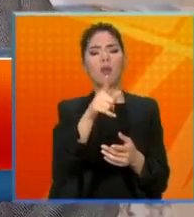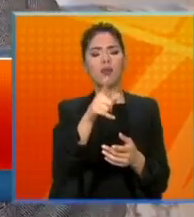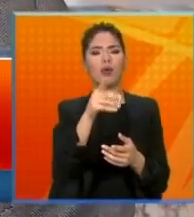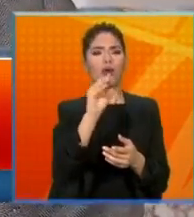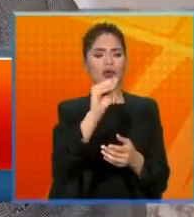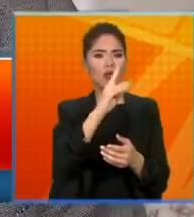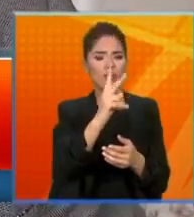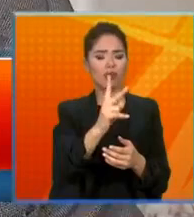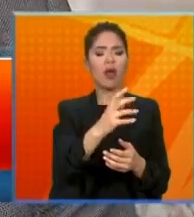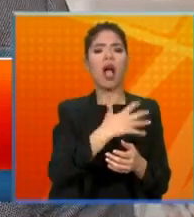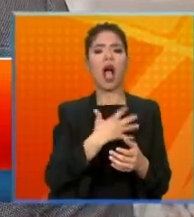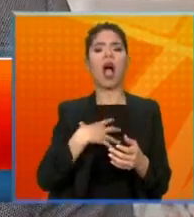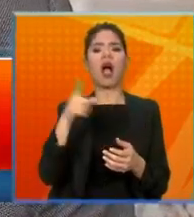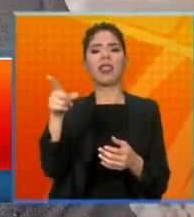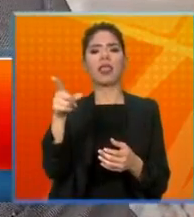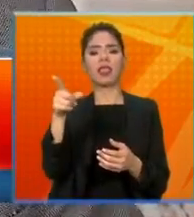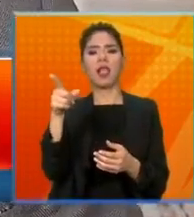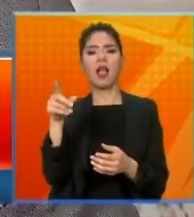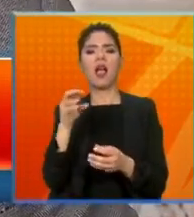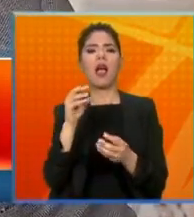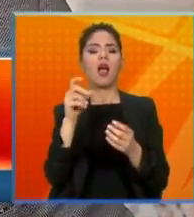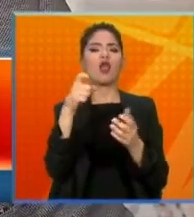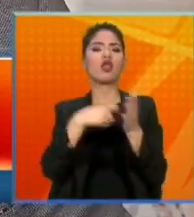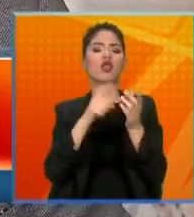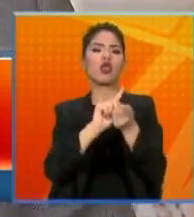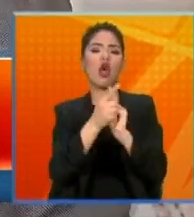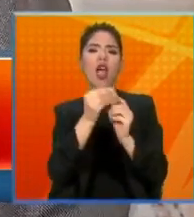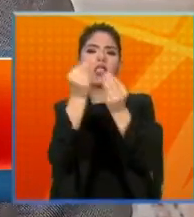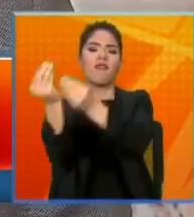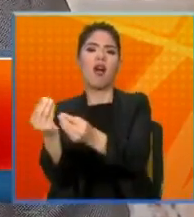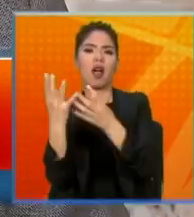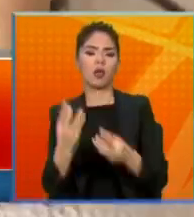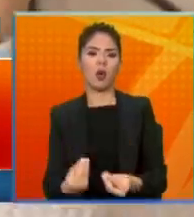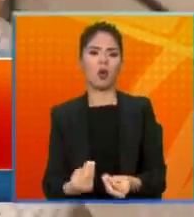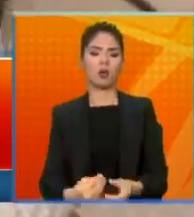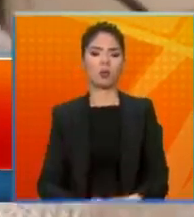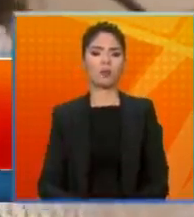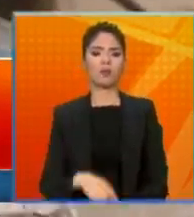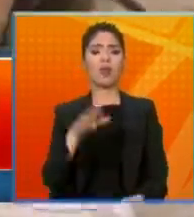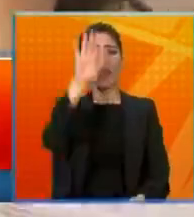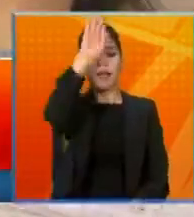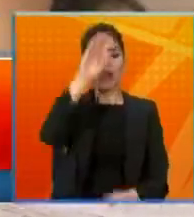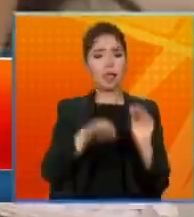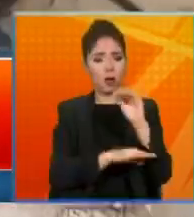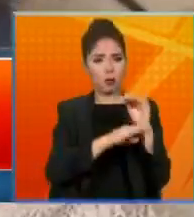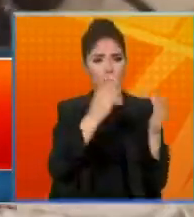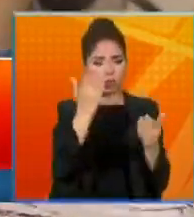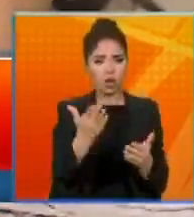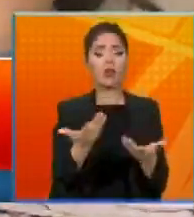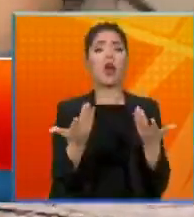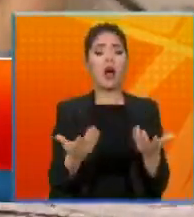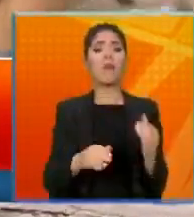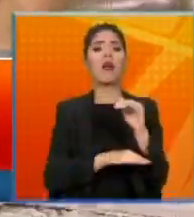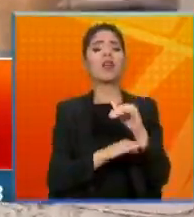Yani çocuklarınıza kendi soyadınızı bile veremediniz. Veremem, hiçbir şey yapamadım ki. Bir doktora bile gidemiyorum. İstanbul'da yaşıyor, yaşıyor